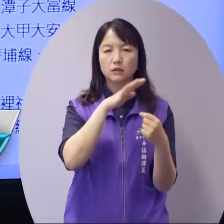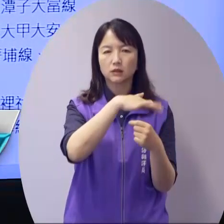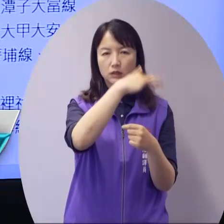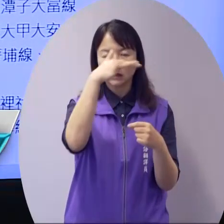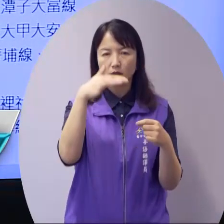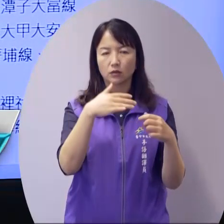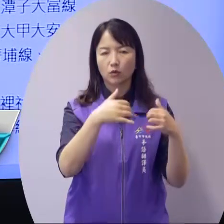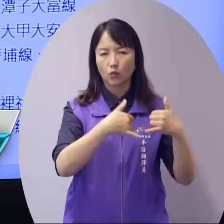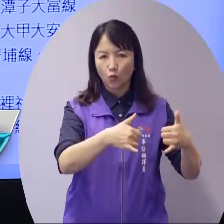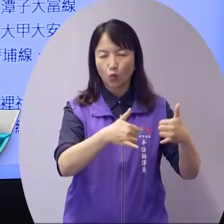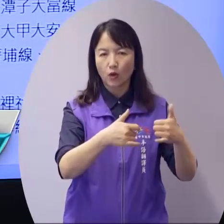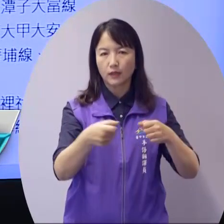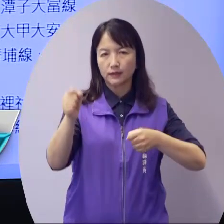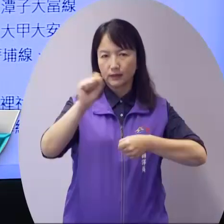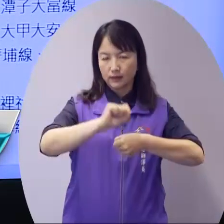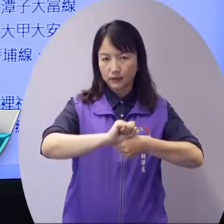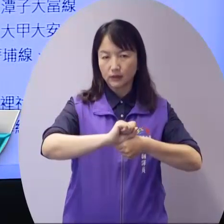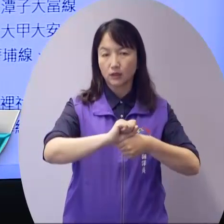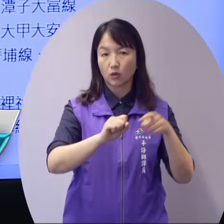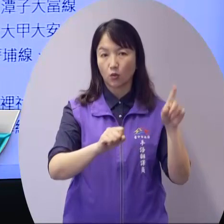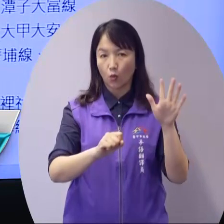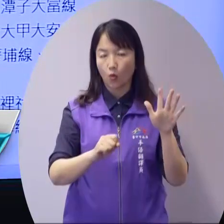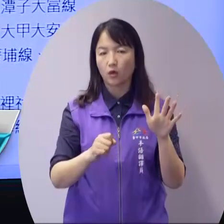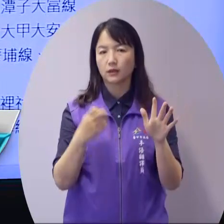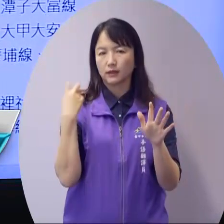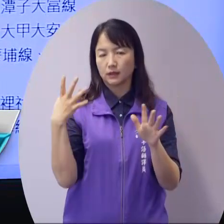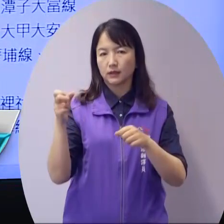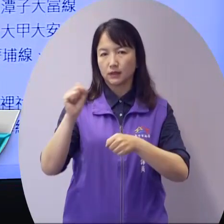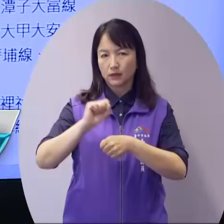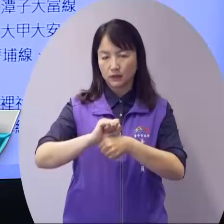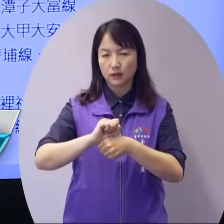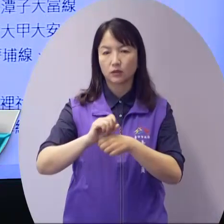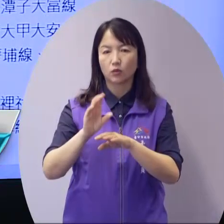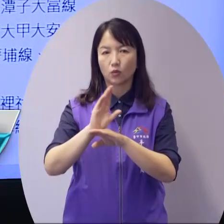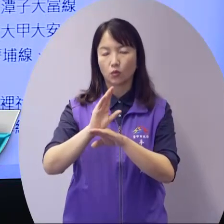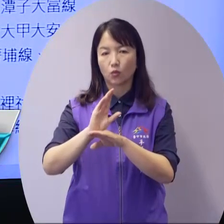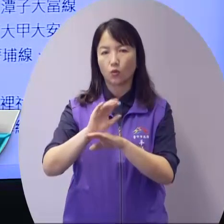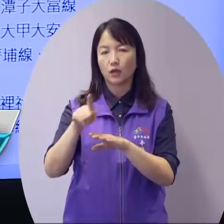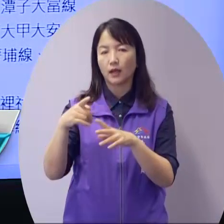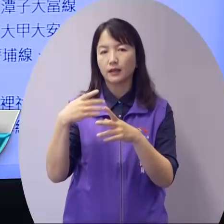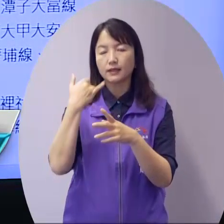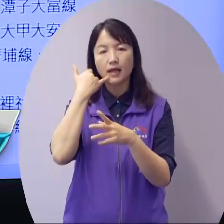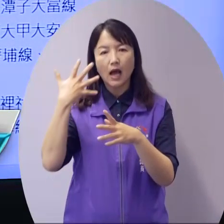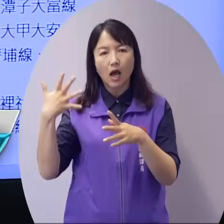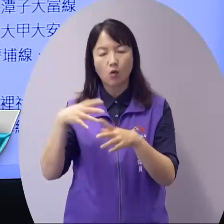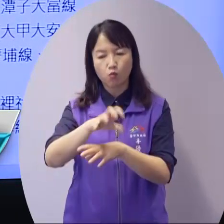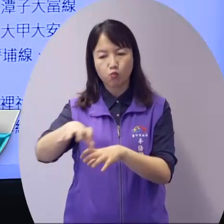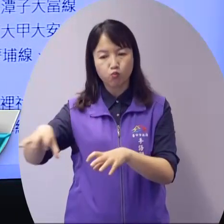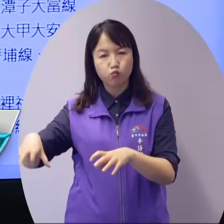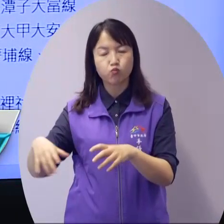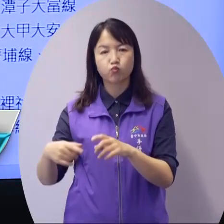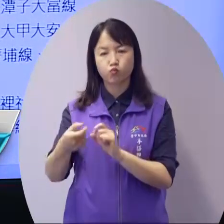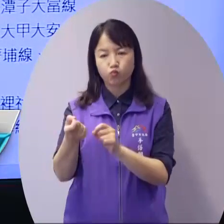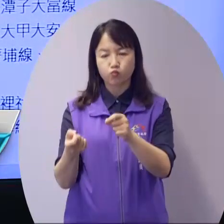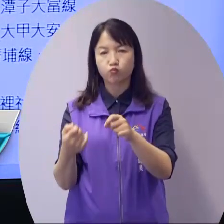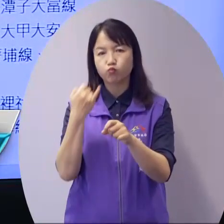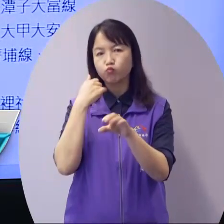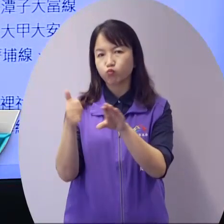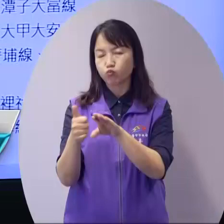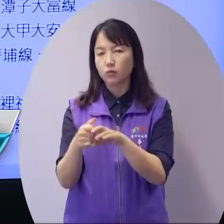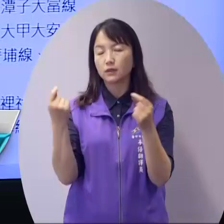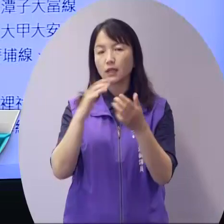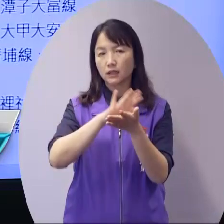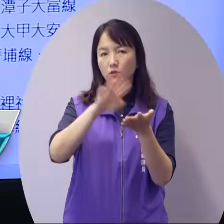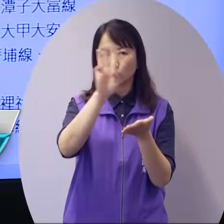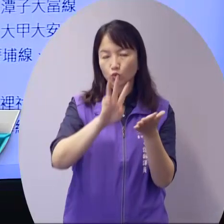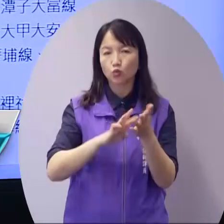3城区的服务再把它补强之外，另外是我们把这个小黄公车拉到了海线的地区。那事实上像是清